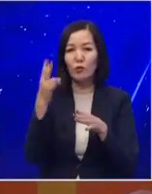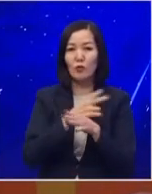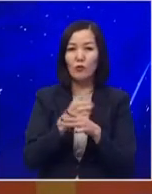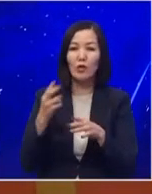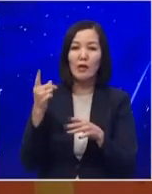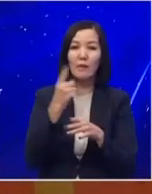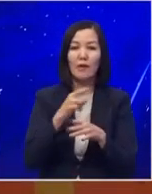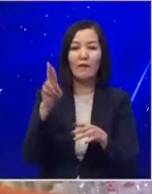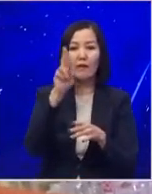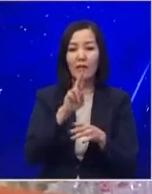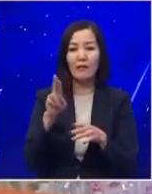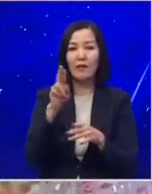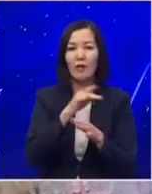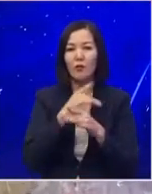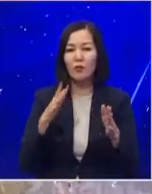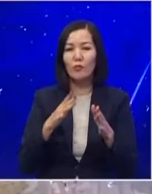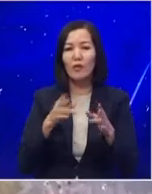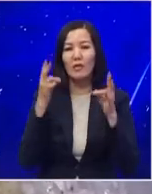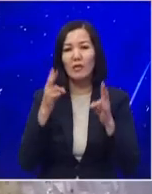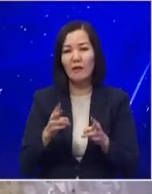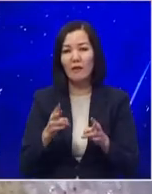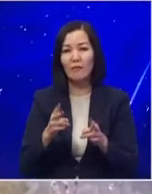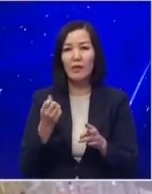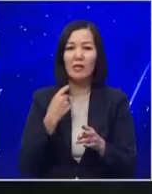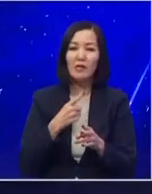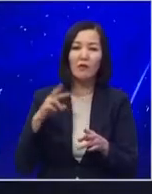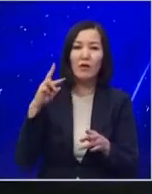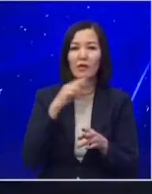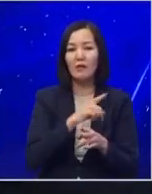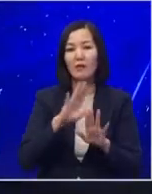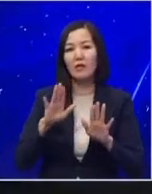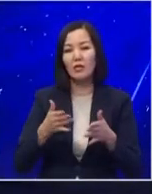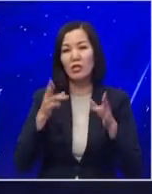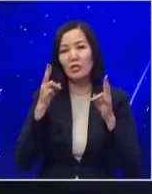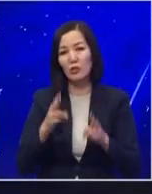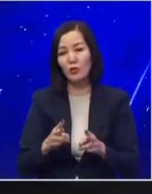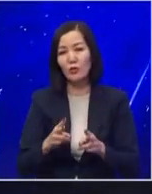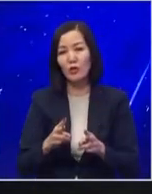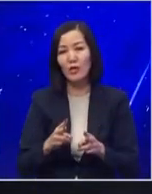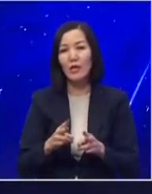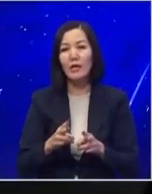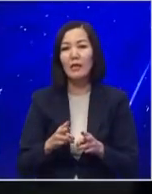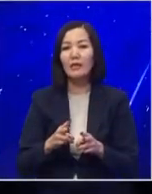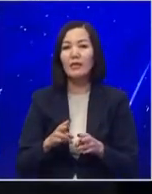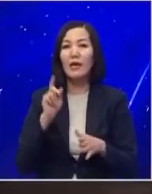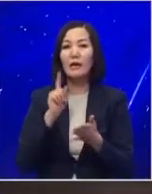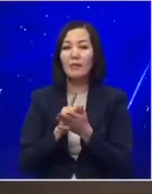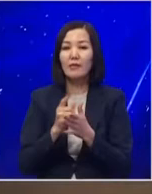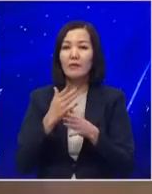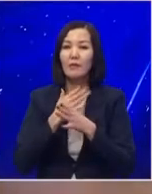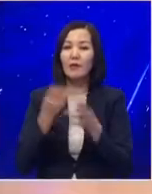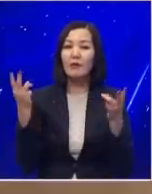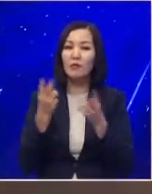происходит огромное количество травм алкогольных отравлений и несчастных случаев клятва гиппократа обязывает помогать всем нуждающимся